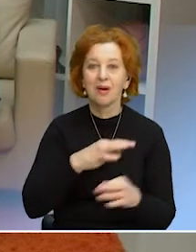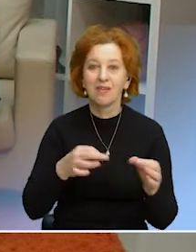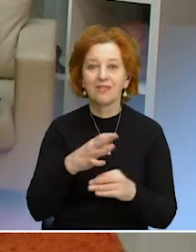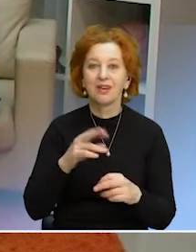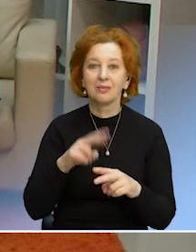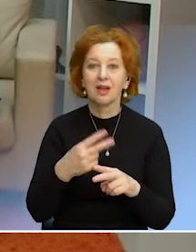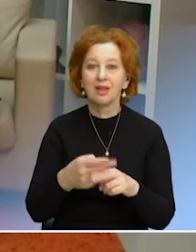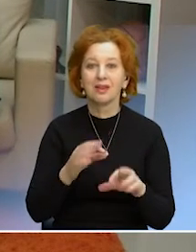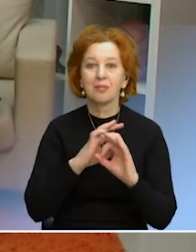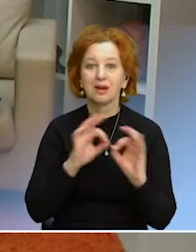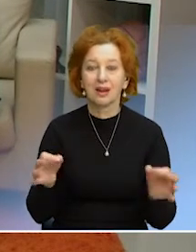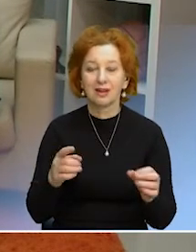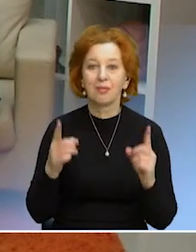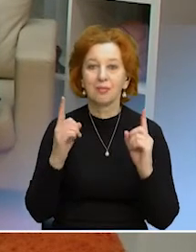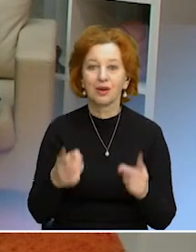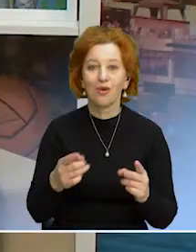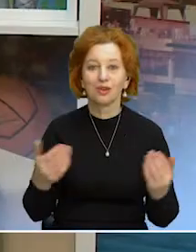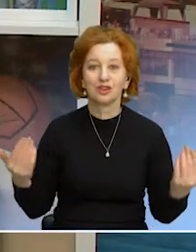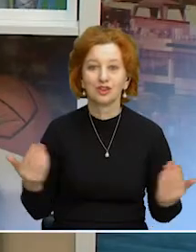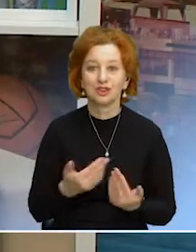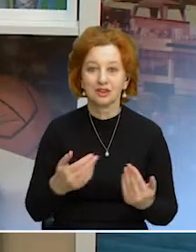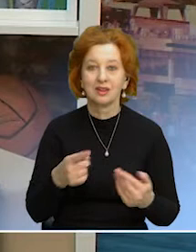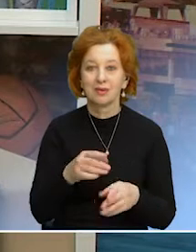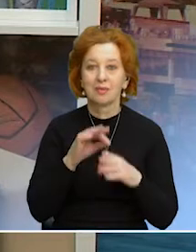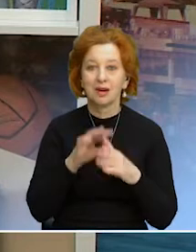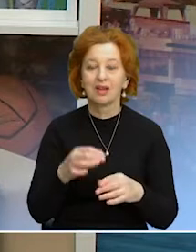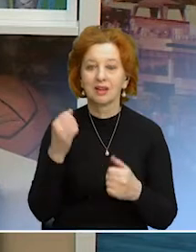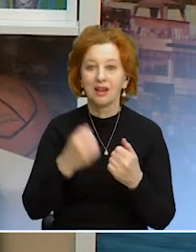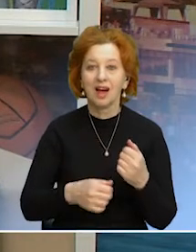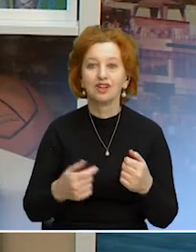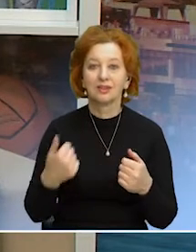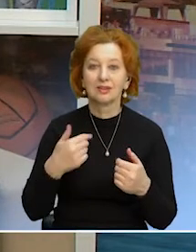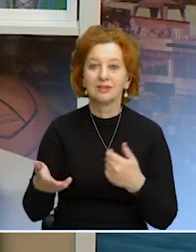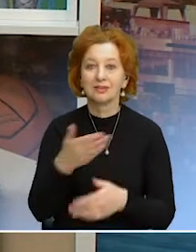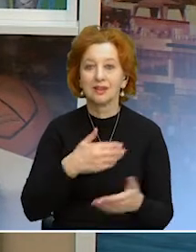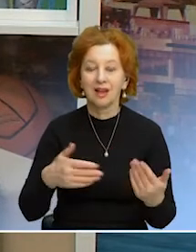как раз-таки об этом прекрасном периоде жизни, который проходил каждый